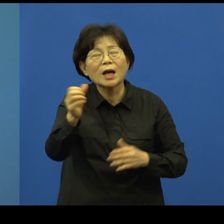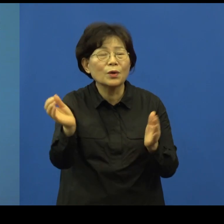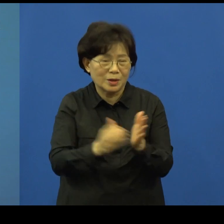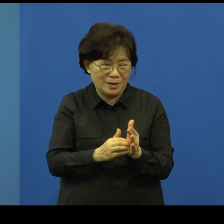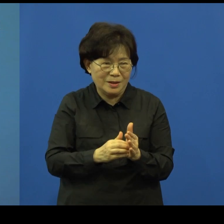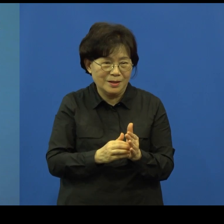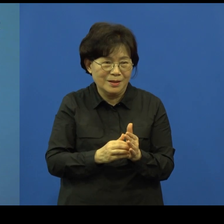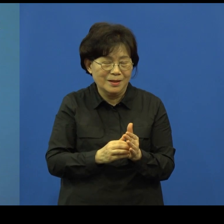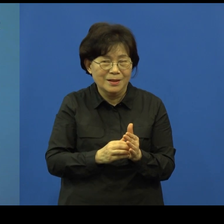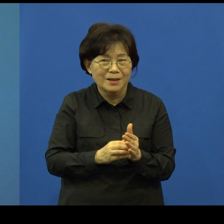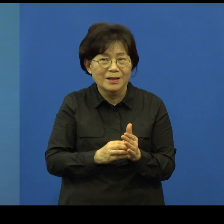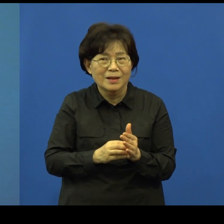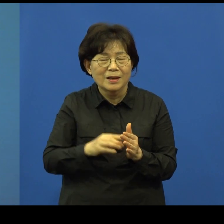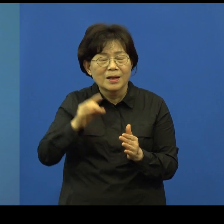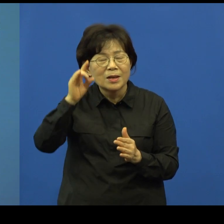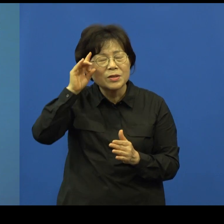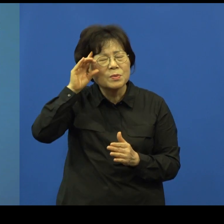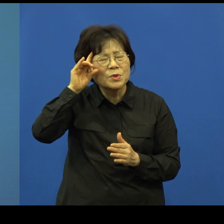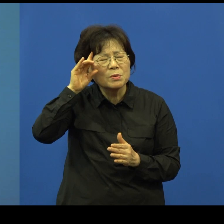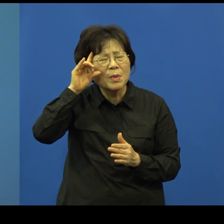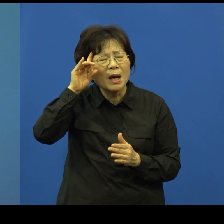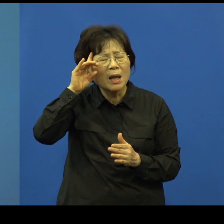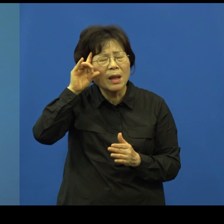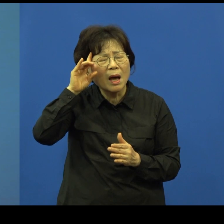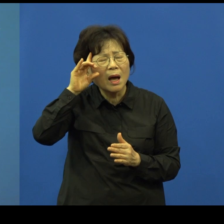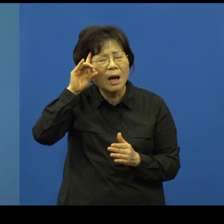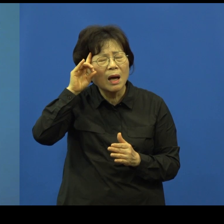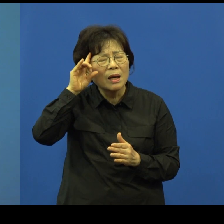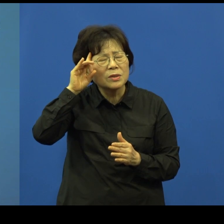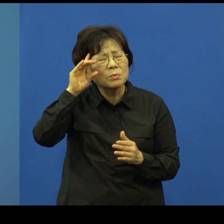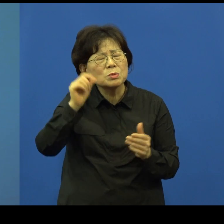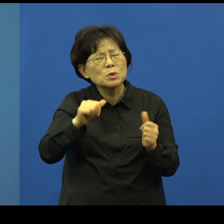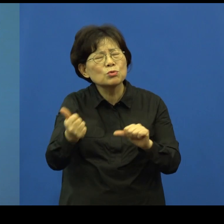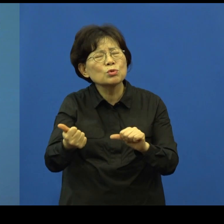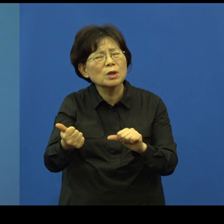그냥 심심한 거지 무심심해 죽겠어요. 왜?